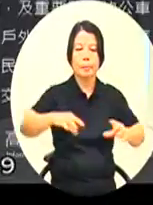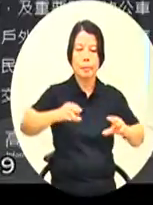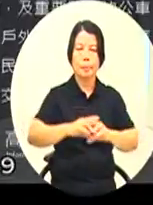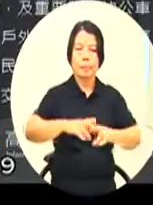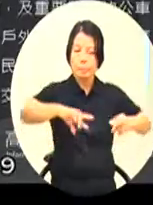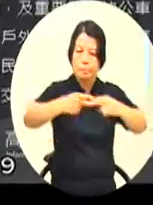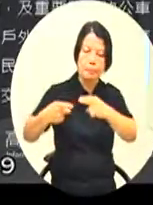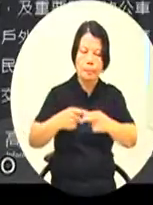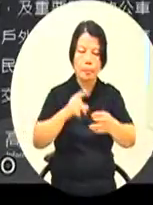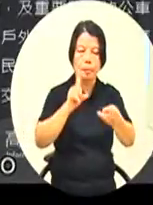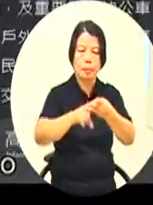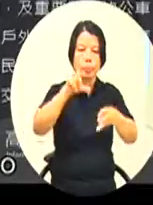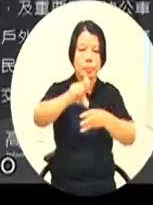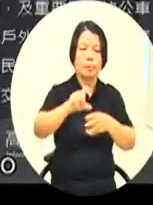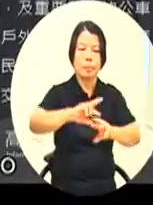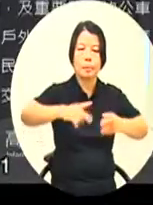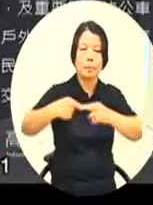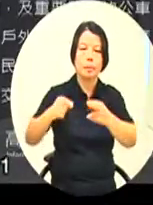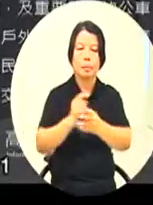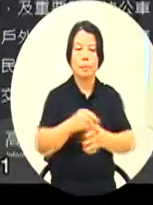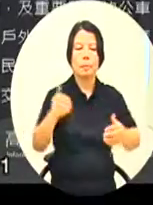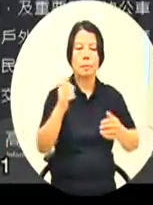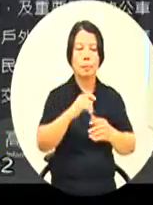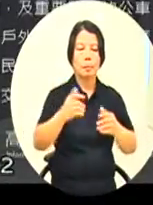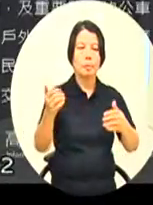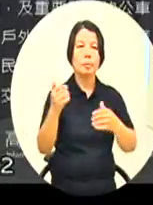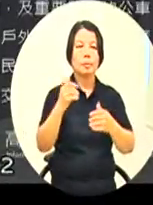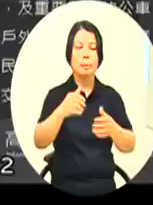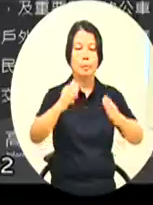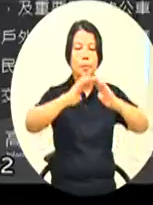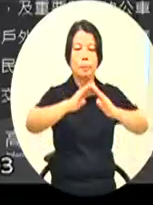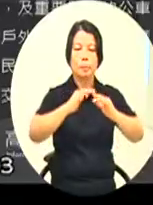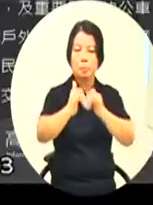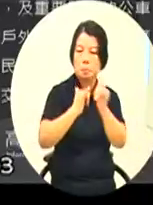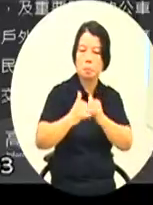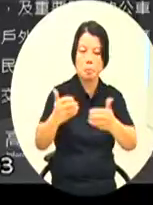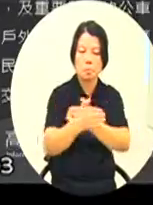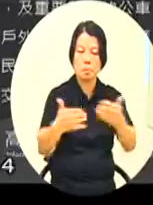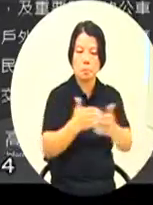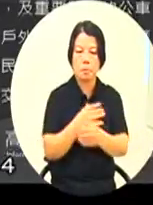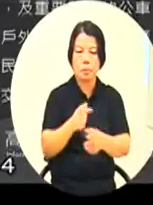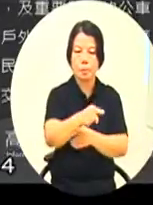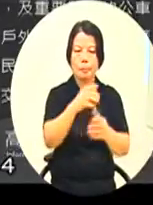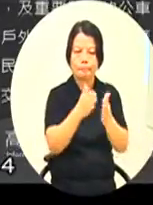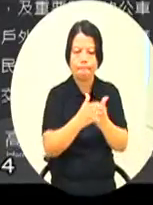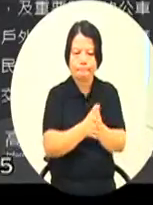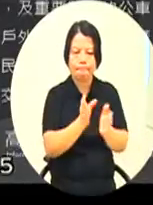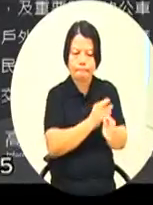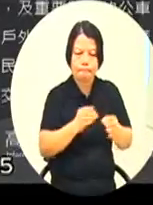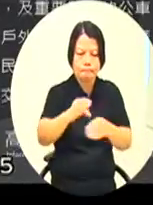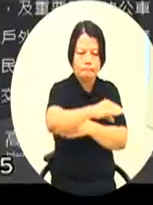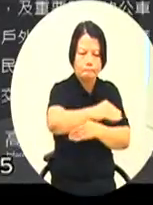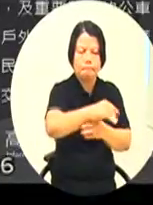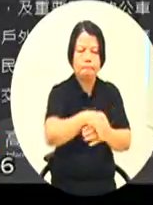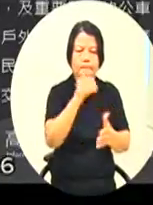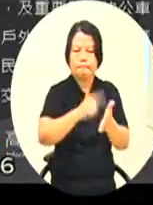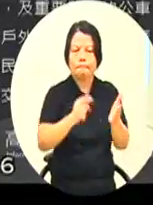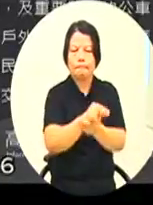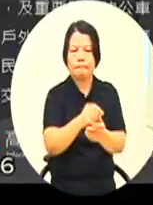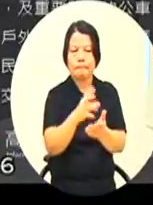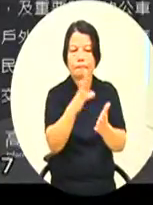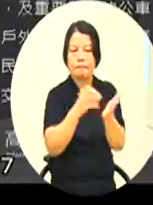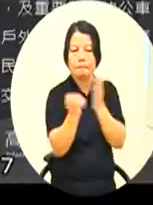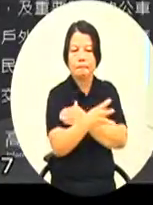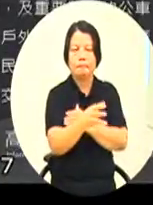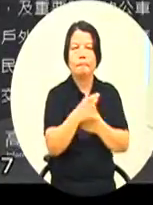题，就是要来改善我们市民的交通习惯，洗刷高雄市左转的污名，也代表我们愿意正视问题、改善问